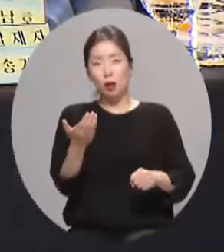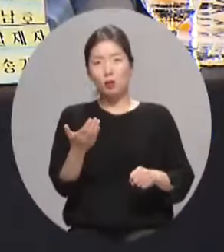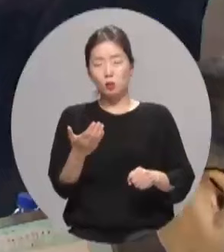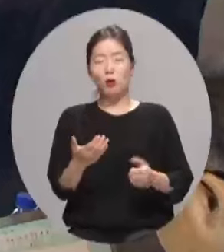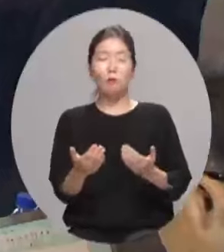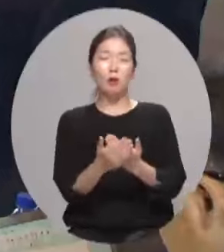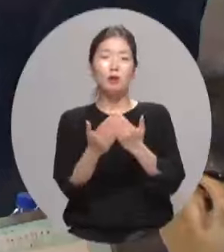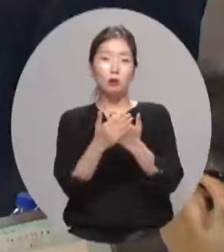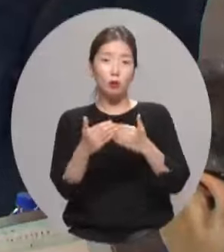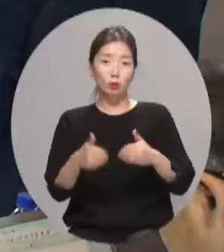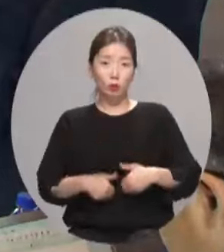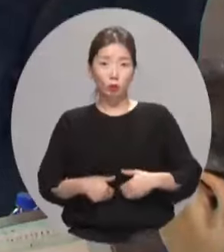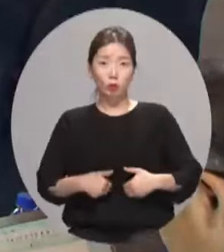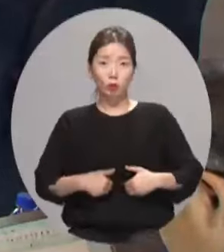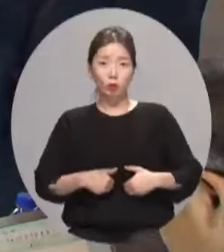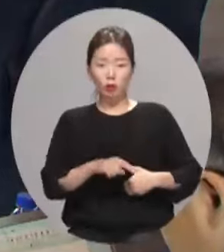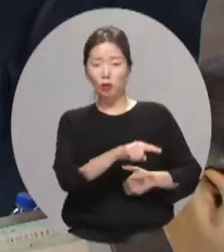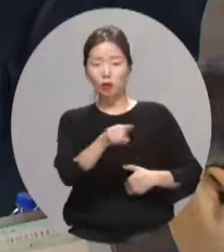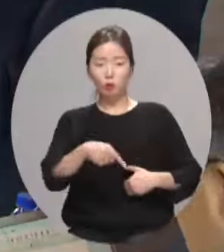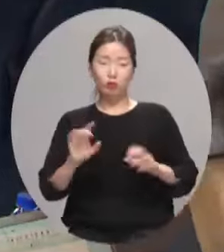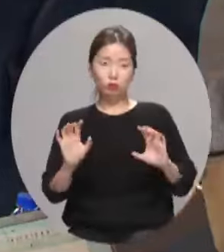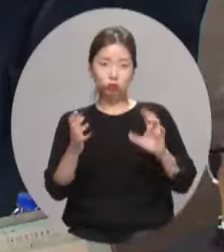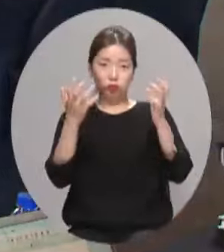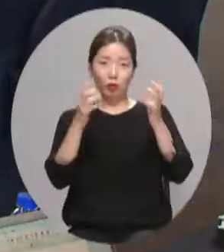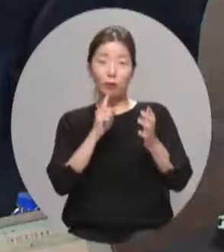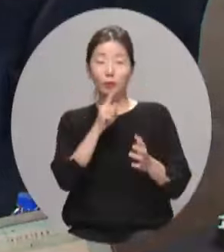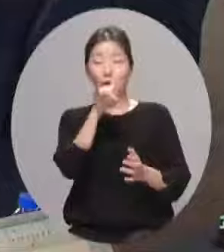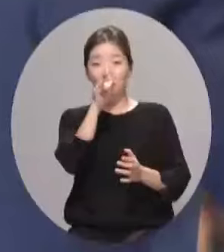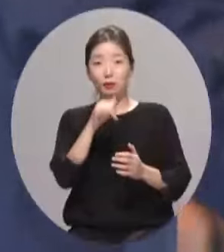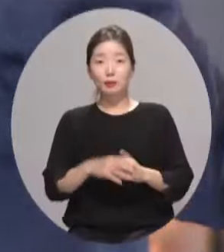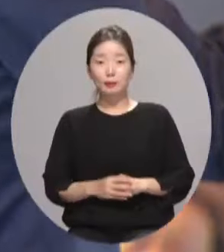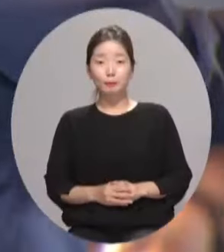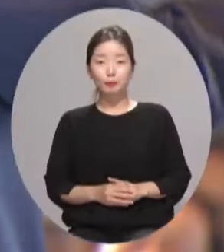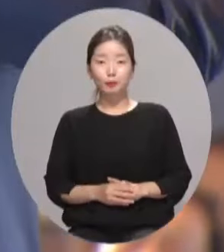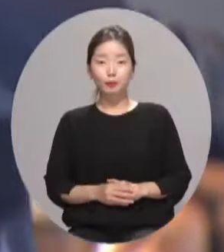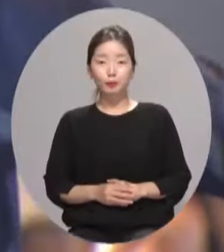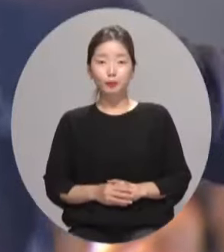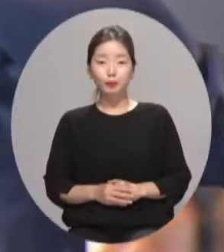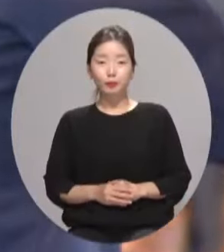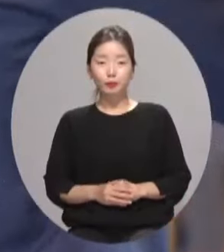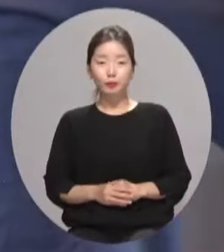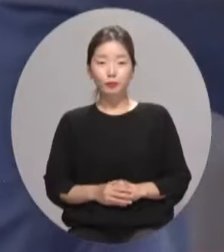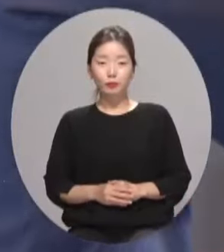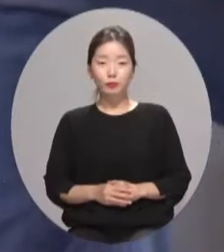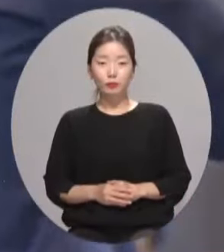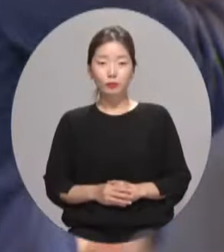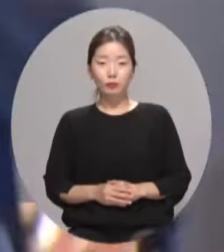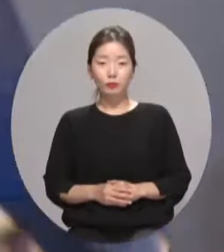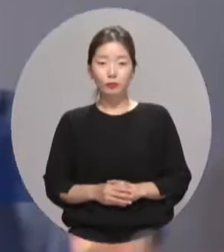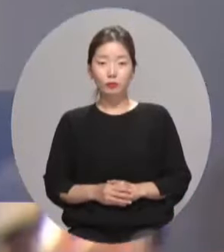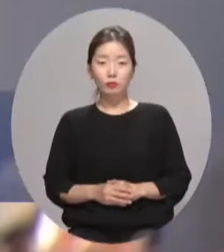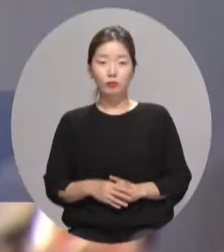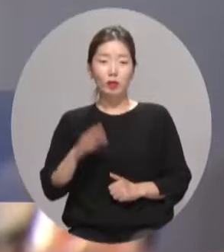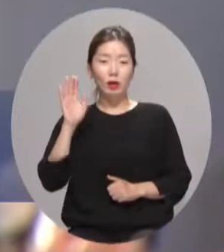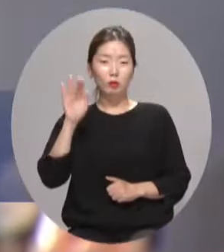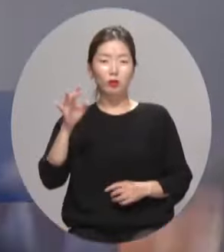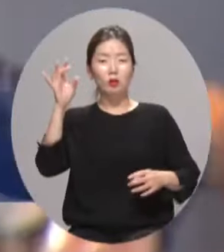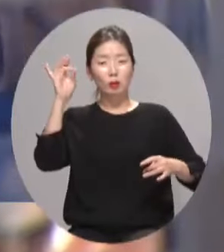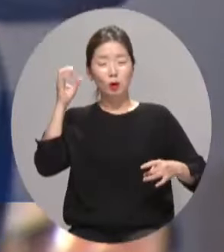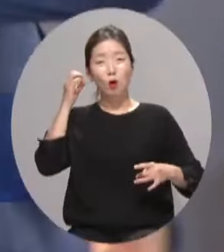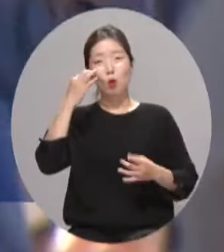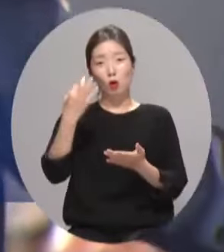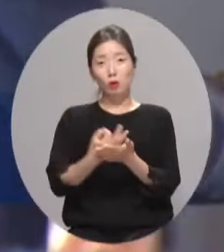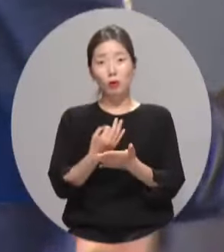주장이 참석자들의 열띤 박수를 이끌어내기도 했습니다. 외국과 악도 가만히 있으면 월급 받고 편대 잘 사십니다.